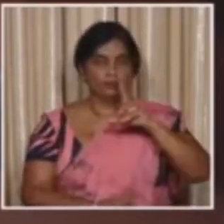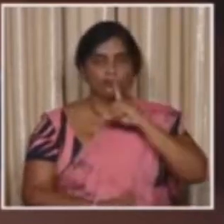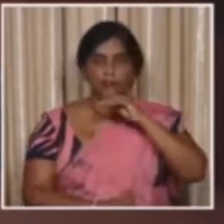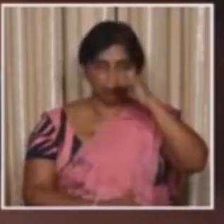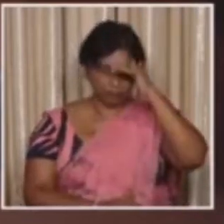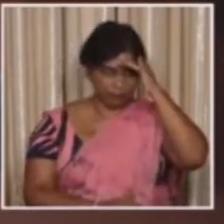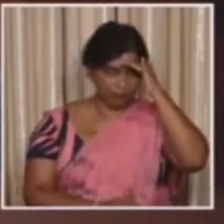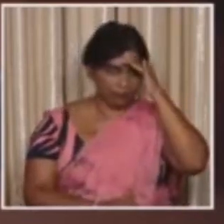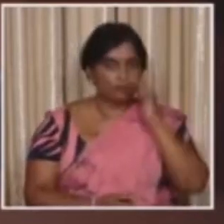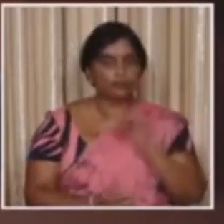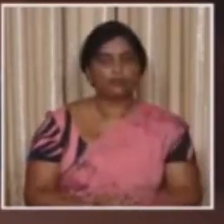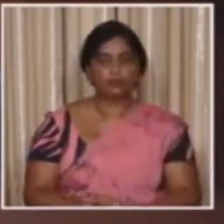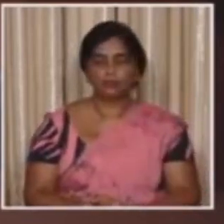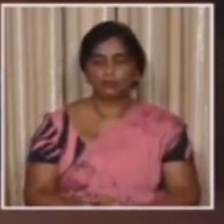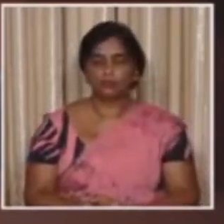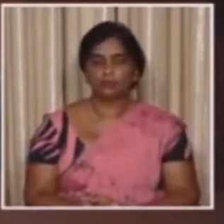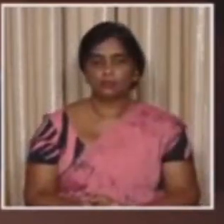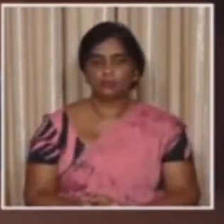කතානායකතුමනි